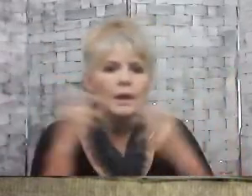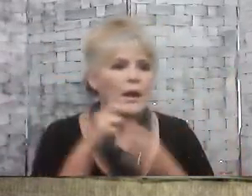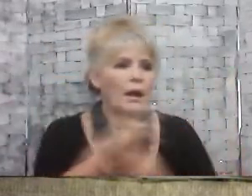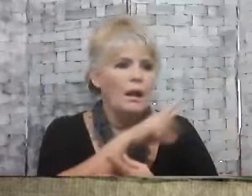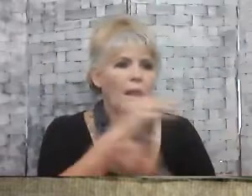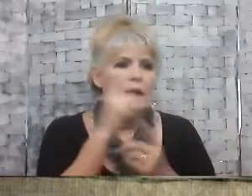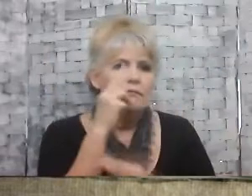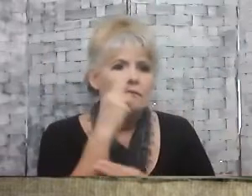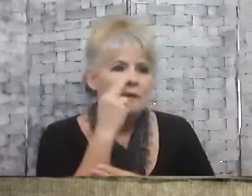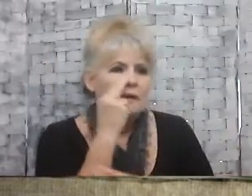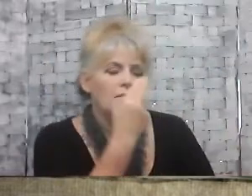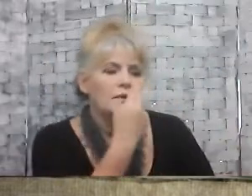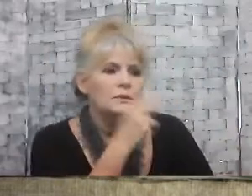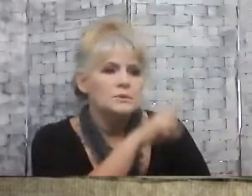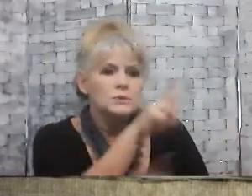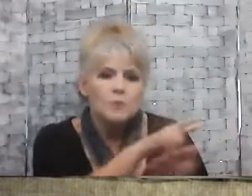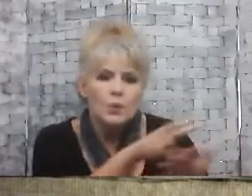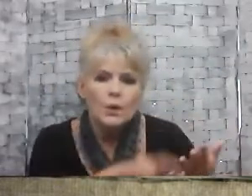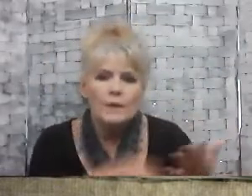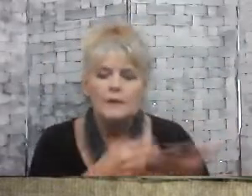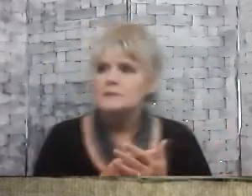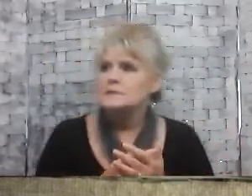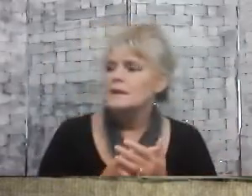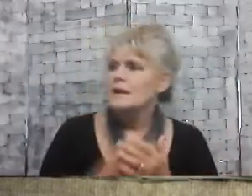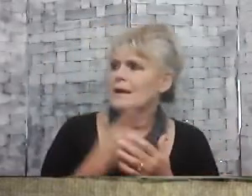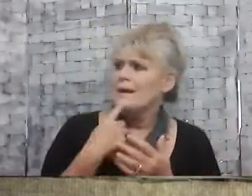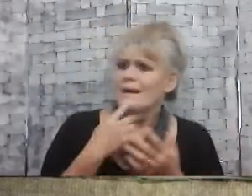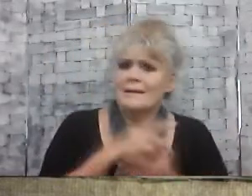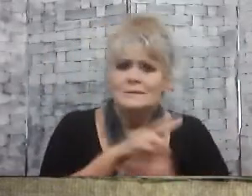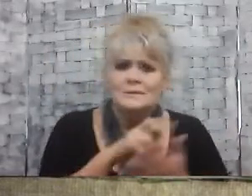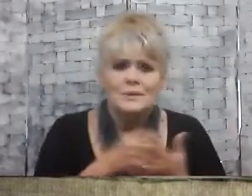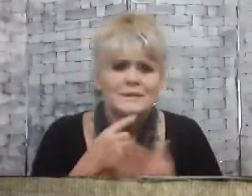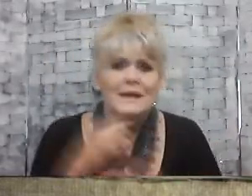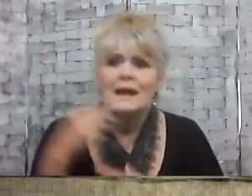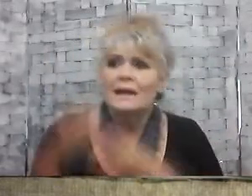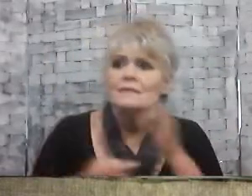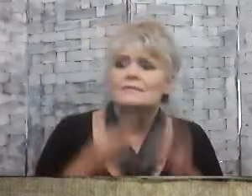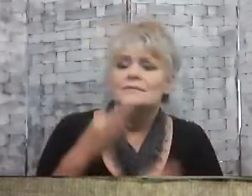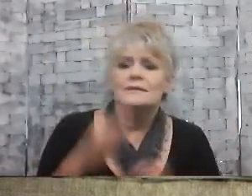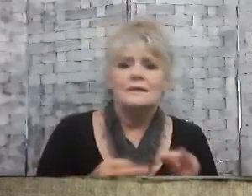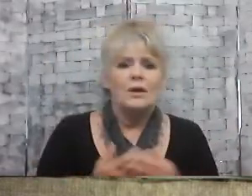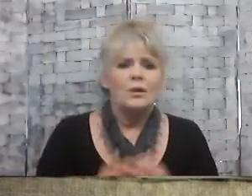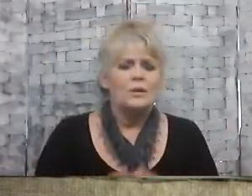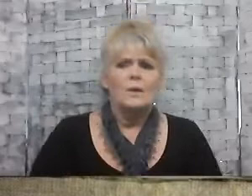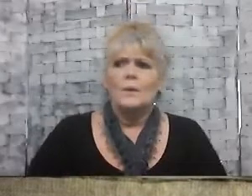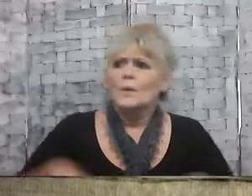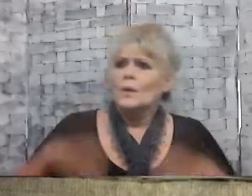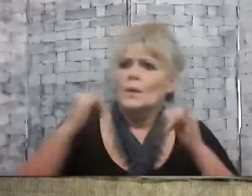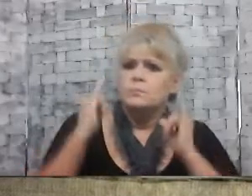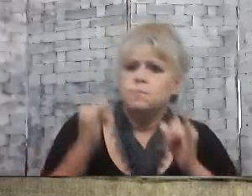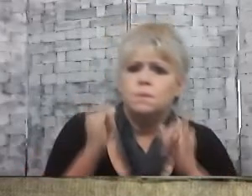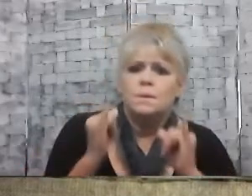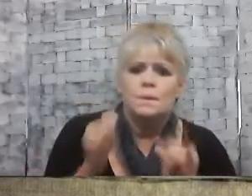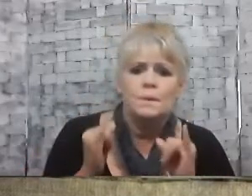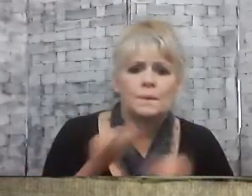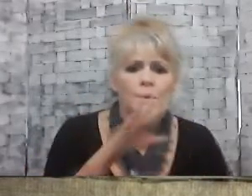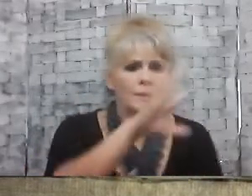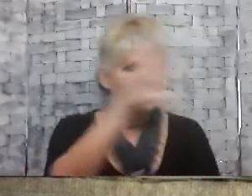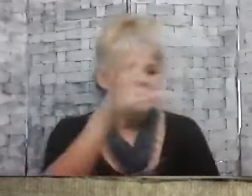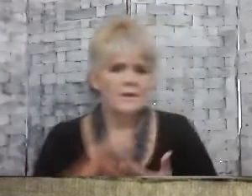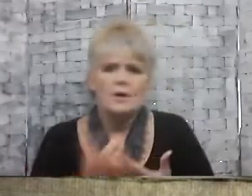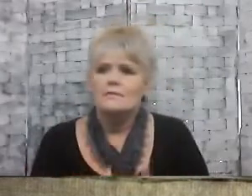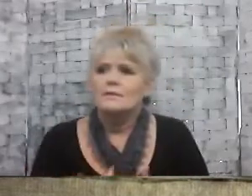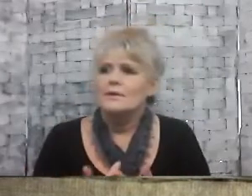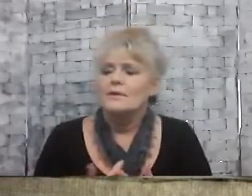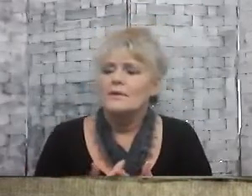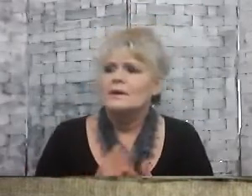dis nogal snaaks, nee, as oorseese toeriste hier by ons aansluit, en ons hoor die stories wat hulle gehoor het, en hulle kom sien dan dat dinge